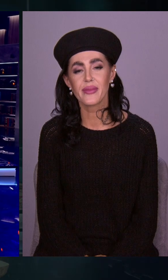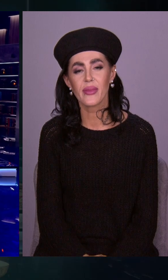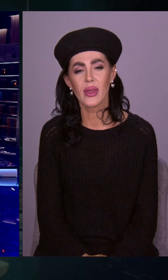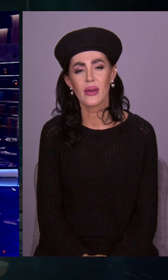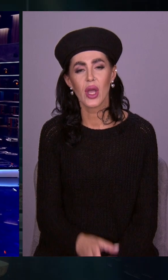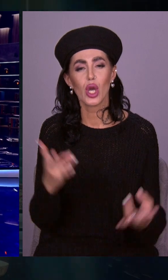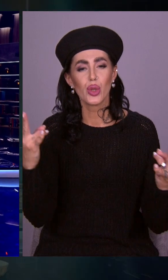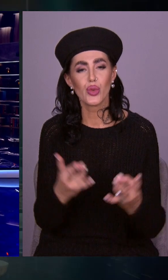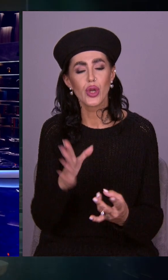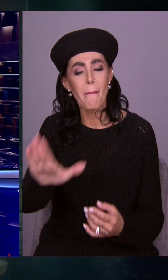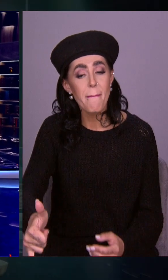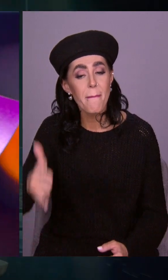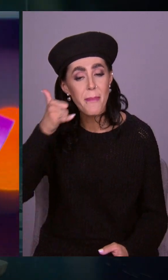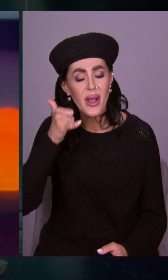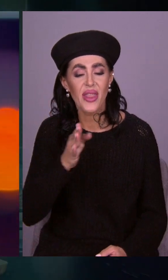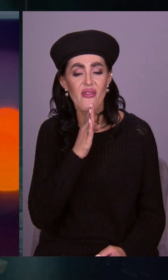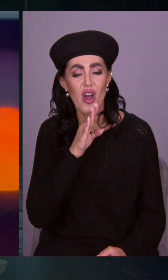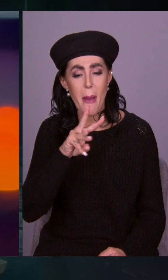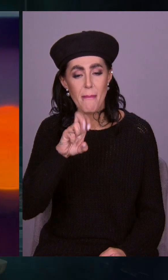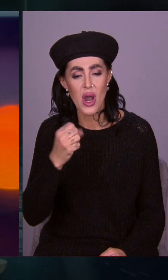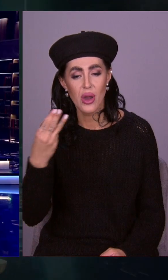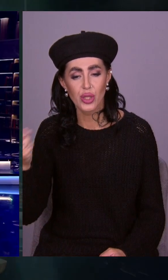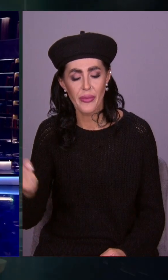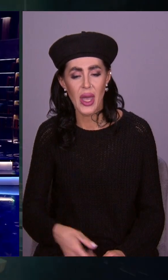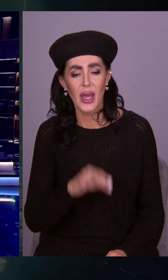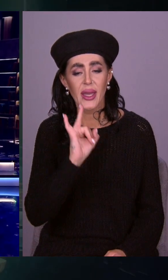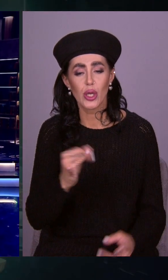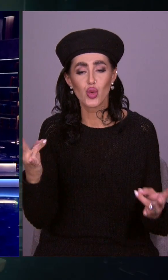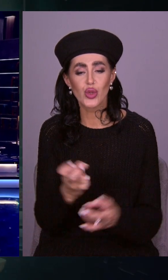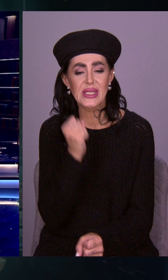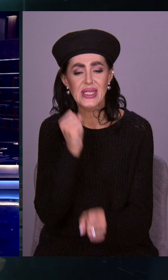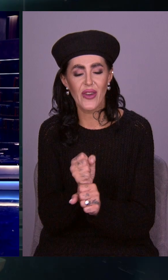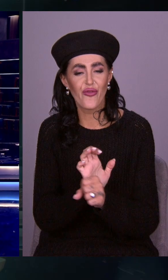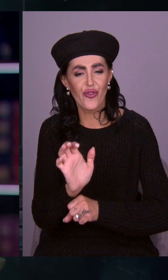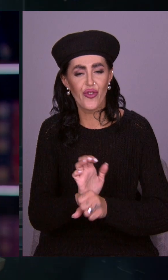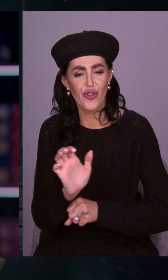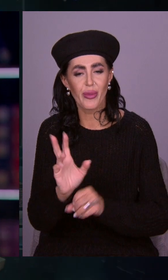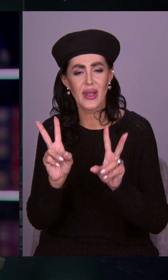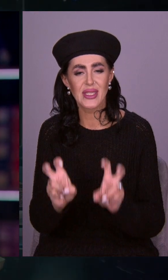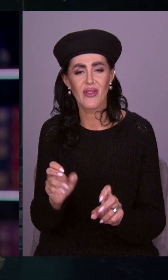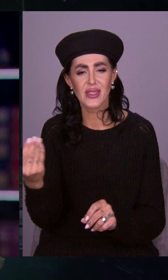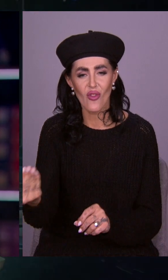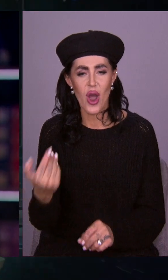Маші Єфросиніні і попросити перевернути дзеркально випуск з тобою, бо то не є твоя робоча сторона.